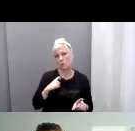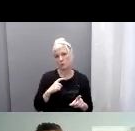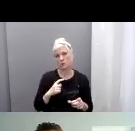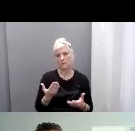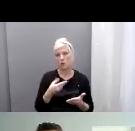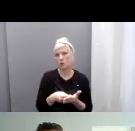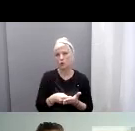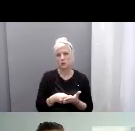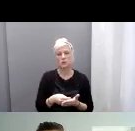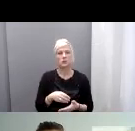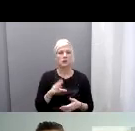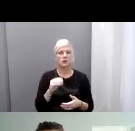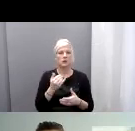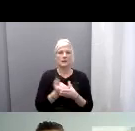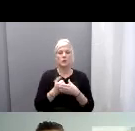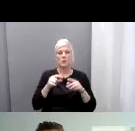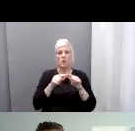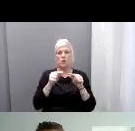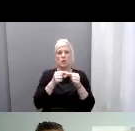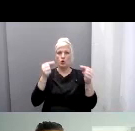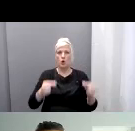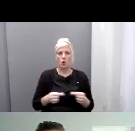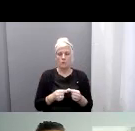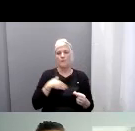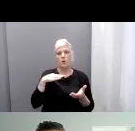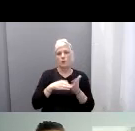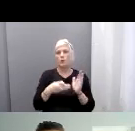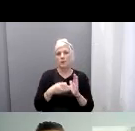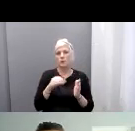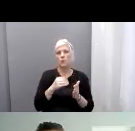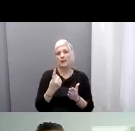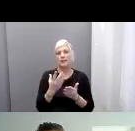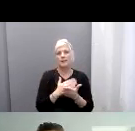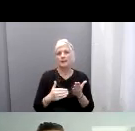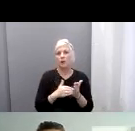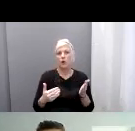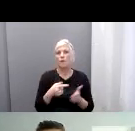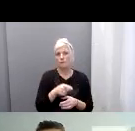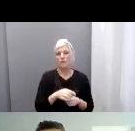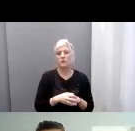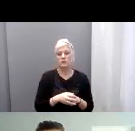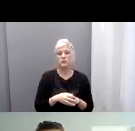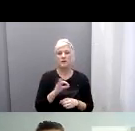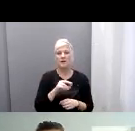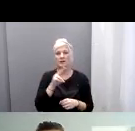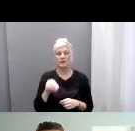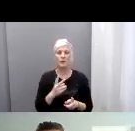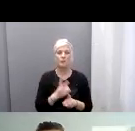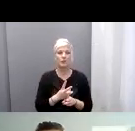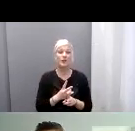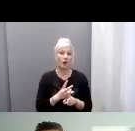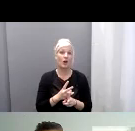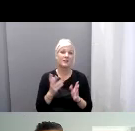Inom ramen för våra projekt så gör vi ju detta som en del i det. Ja, precis. Vilket betyder alltså att det inte